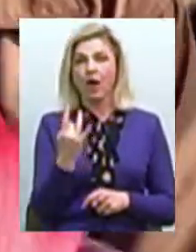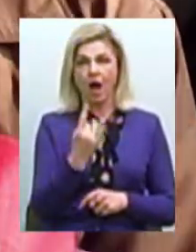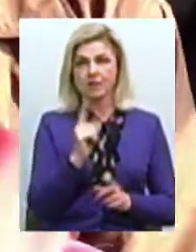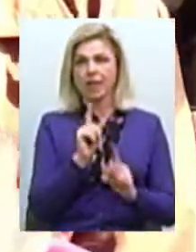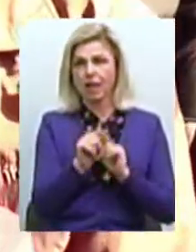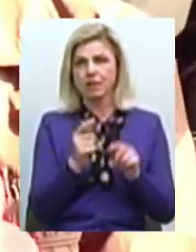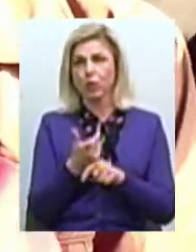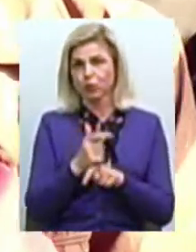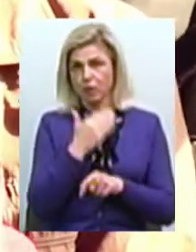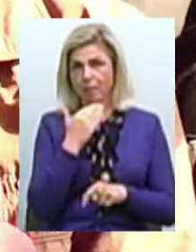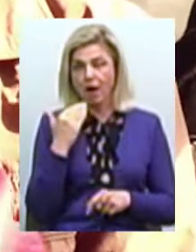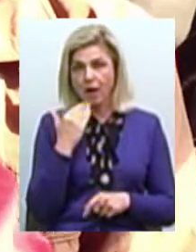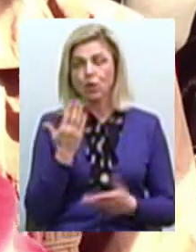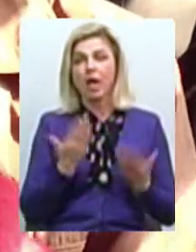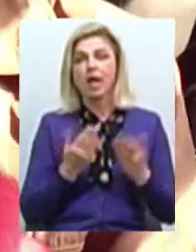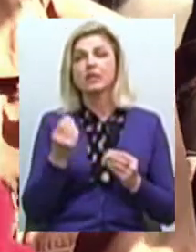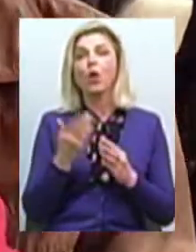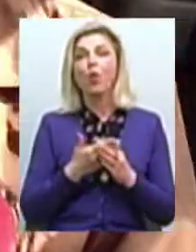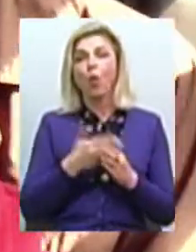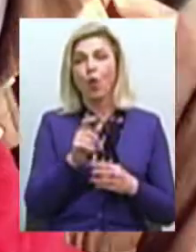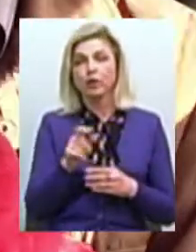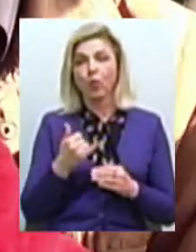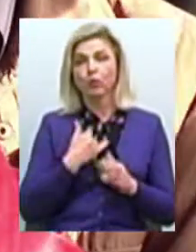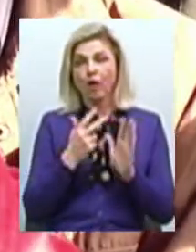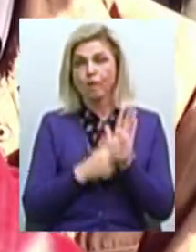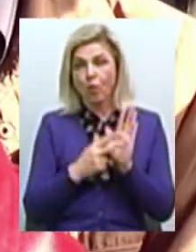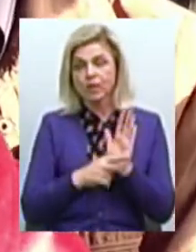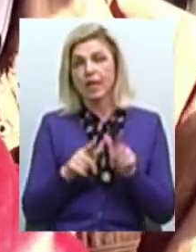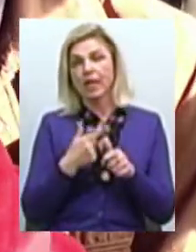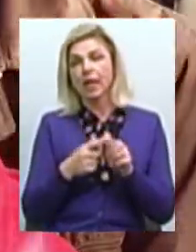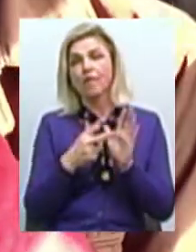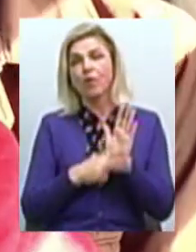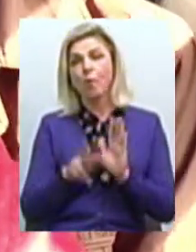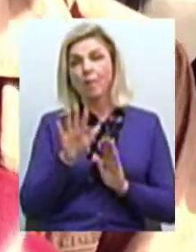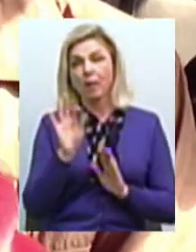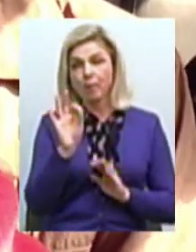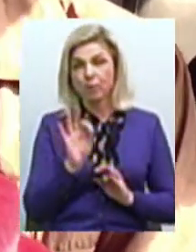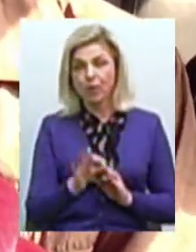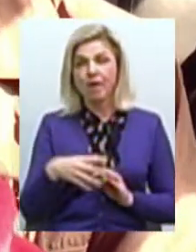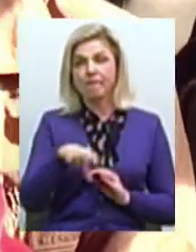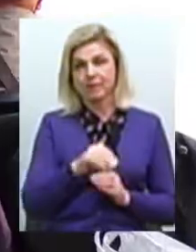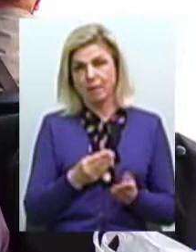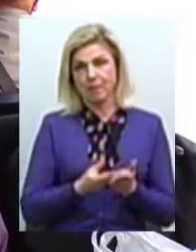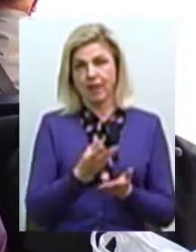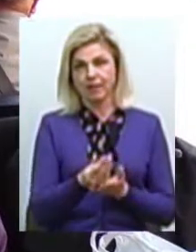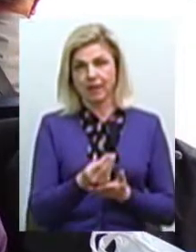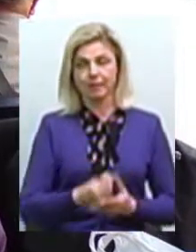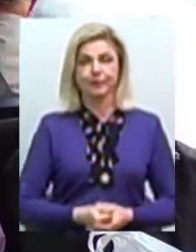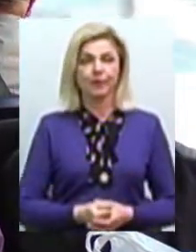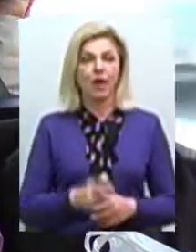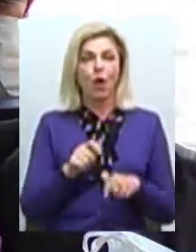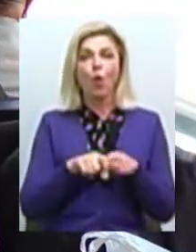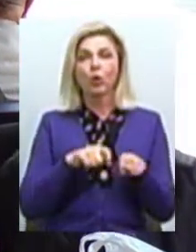дуже багато. Ну якщо у нас пільговики відсотки 80 або 85, то всі інші платники. Контролери